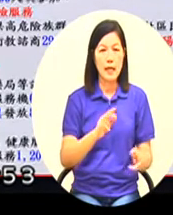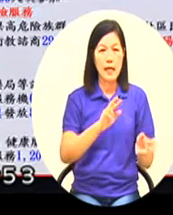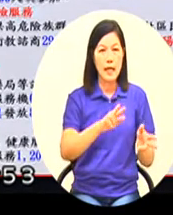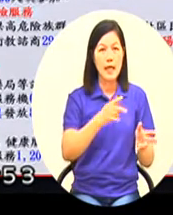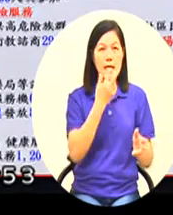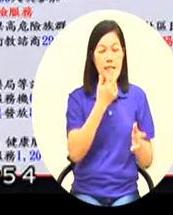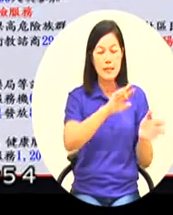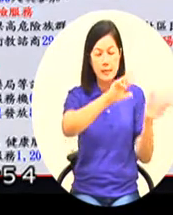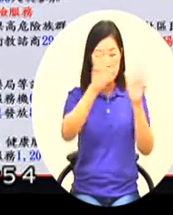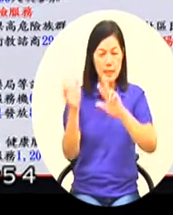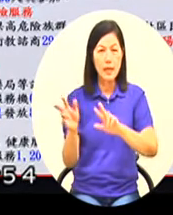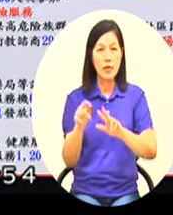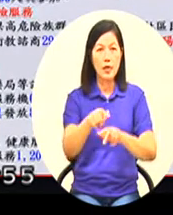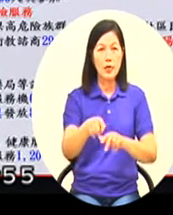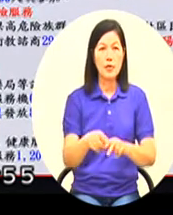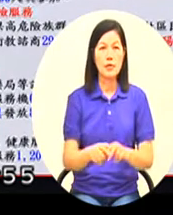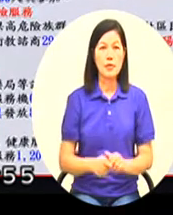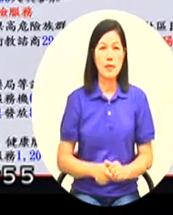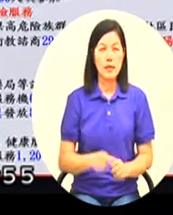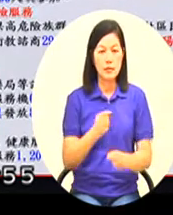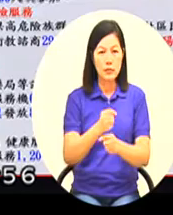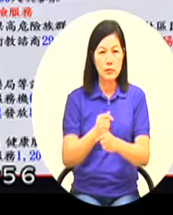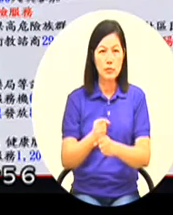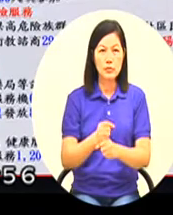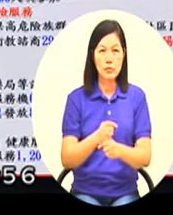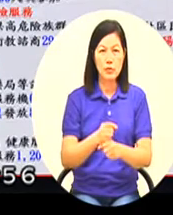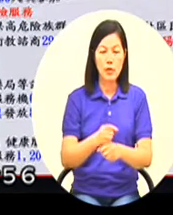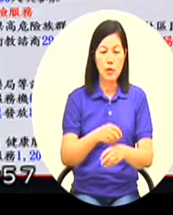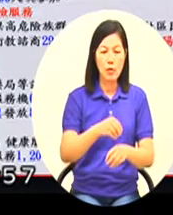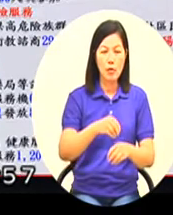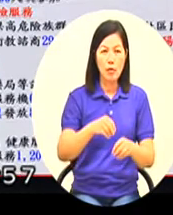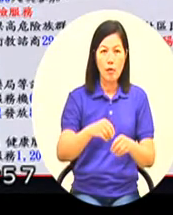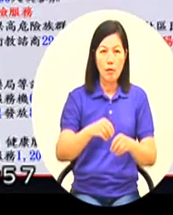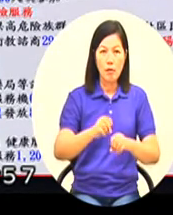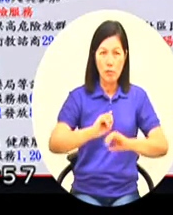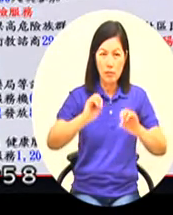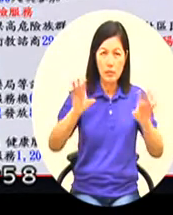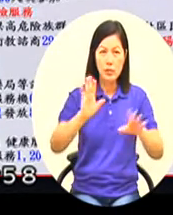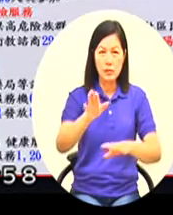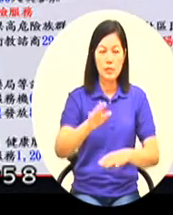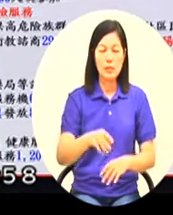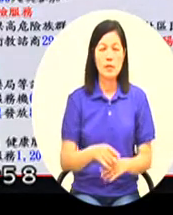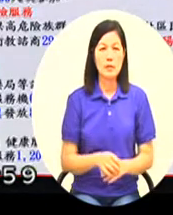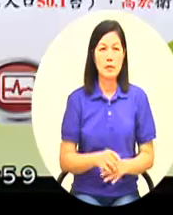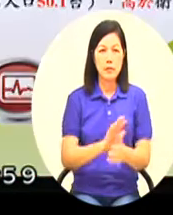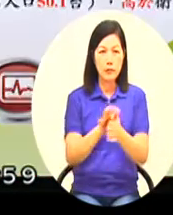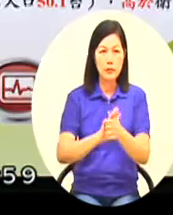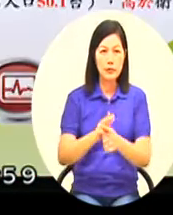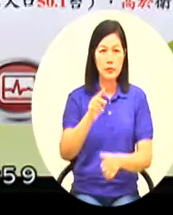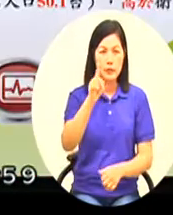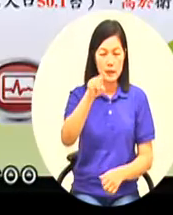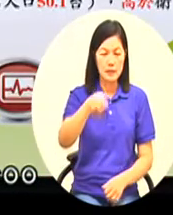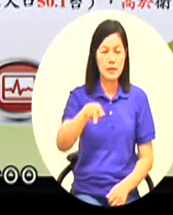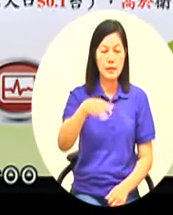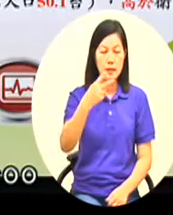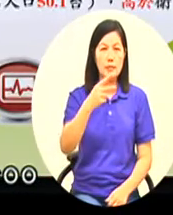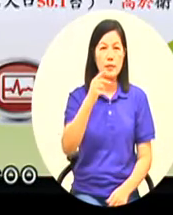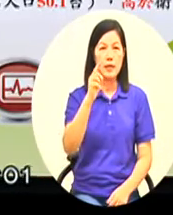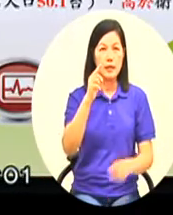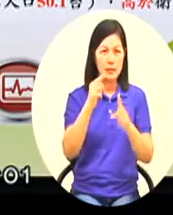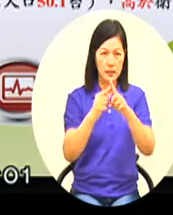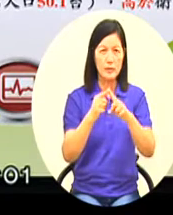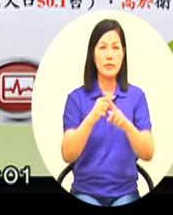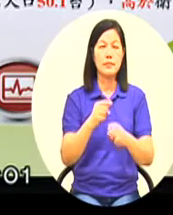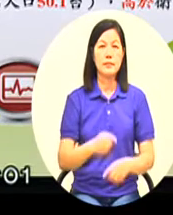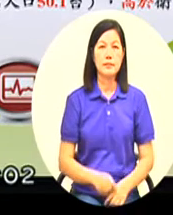对那相关的一个健康服务的工作，那目前服务有超过1200人次。在紧急医疗部分，那目前